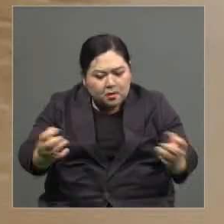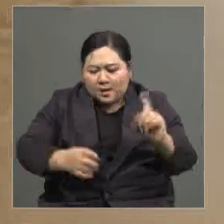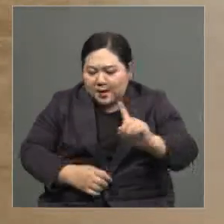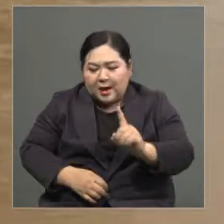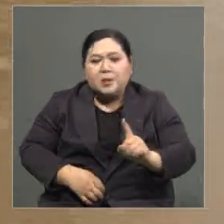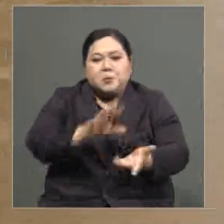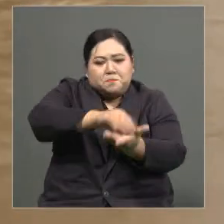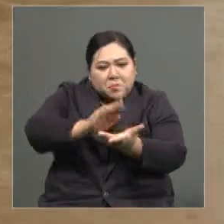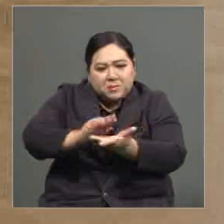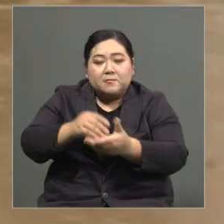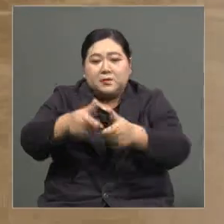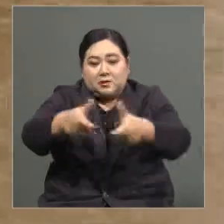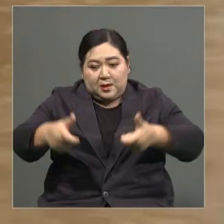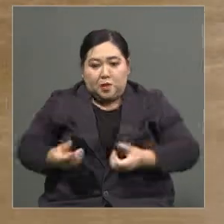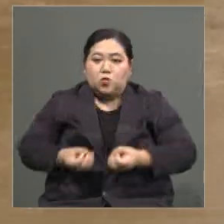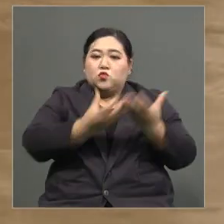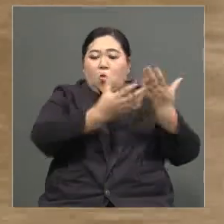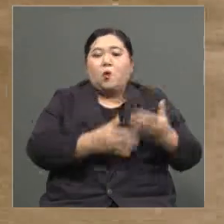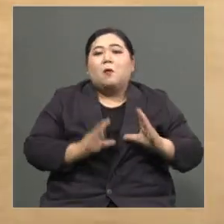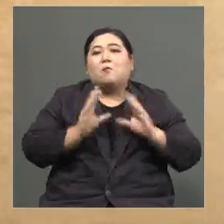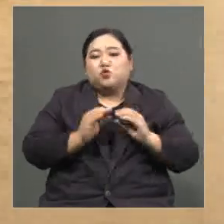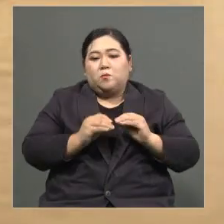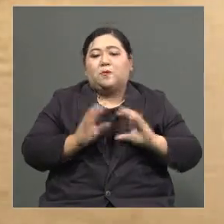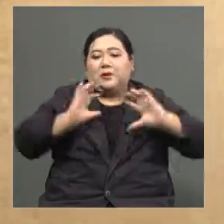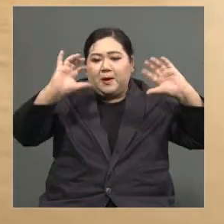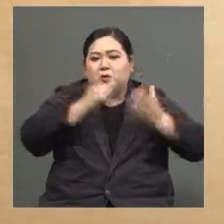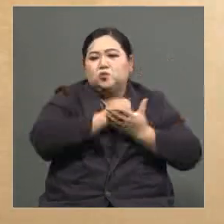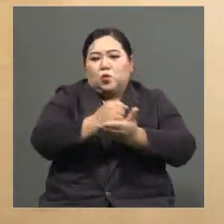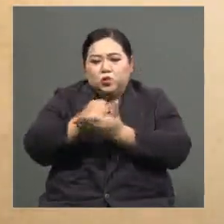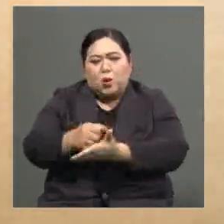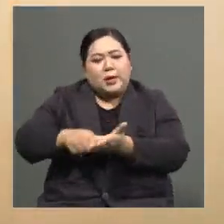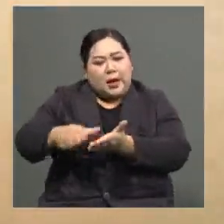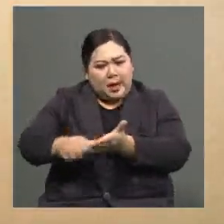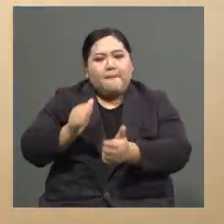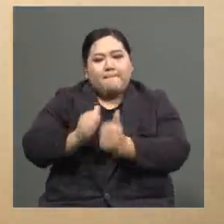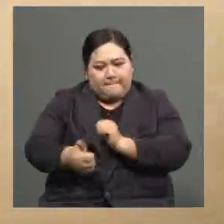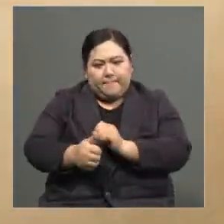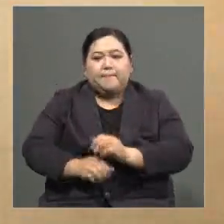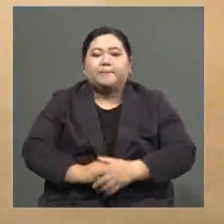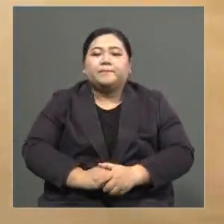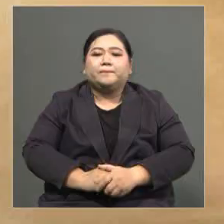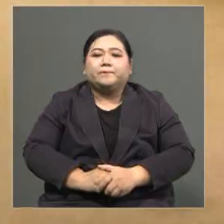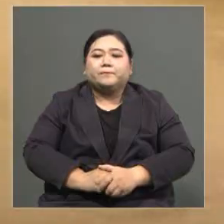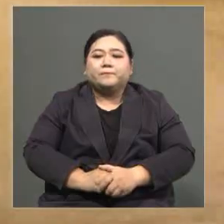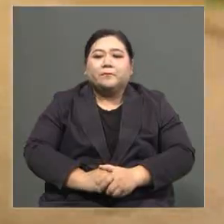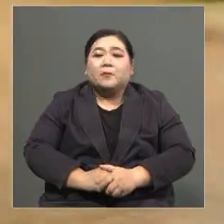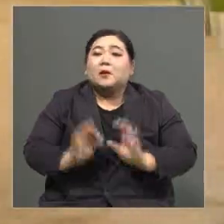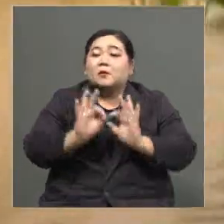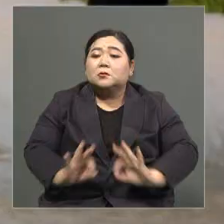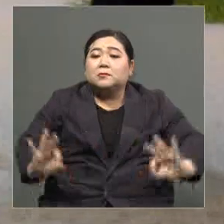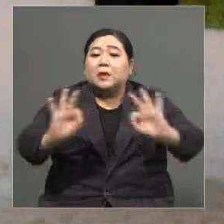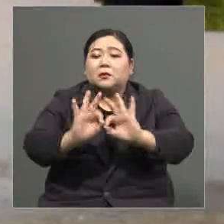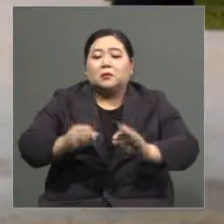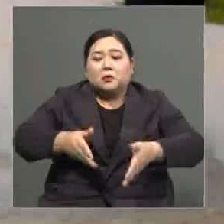งานต่อที่ประชุมคณะรัฐมนตรีเพื่อรัฐบาลจะได้แก้ไขแลก็เยียวยาอย่างทันท่วงทีโดยเฉพาะอย่างยิ่งเรื่องของเส้นทางการ